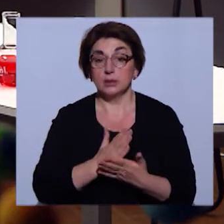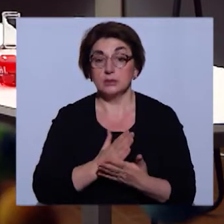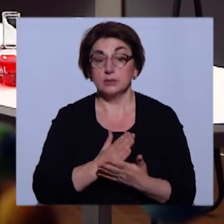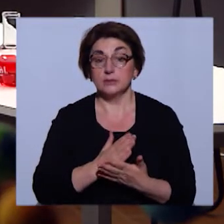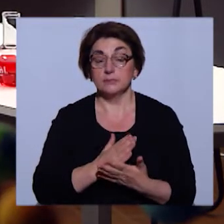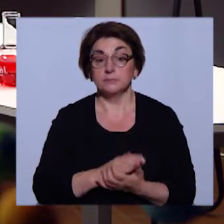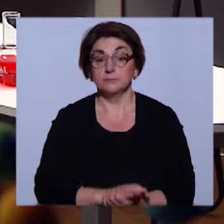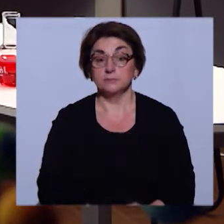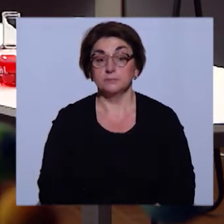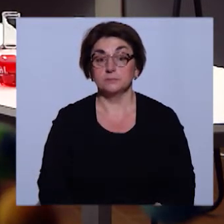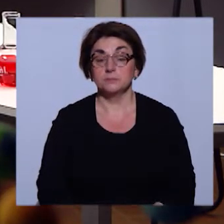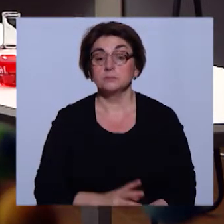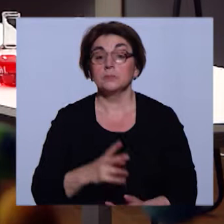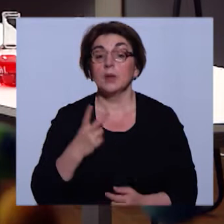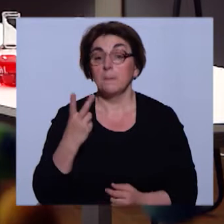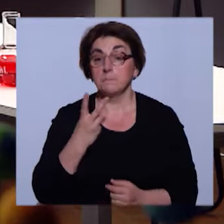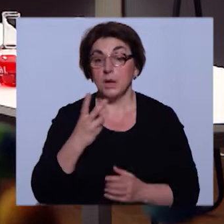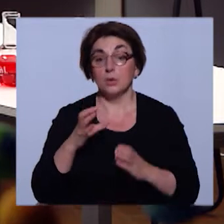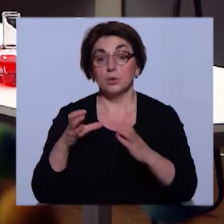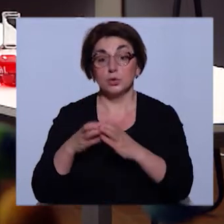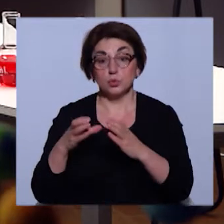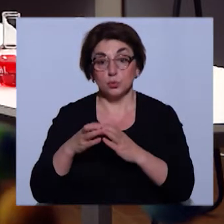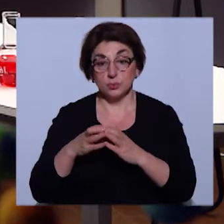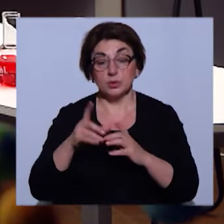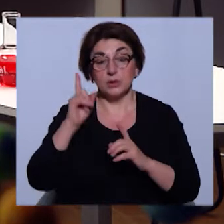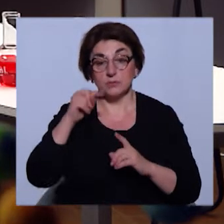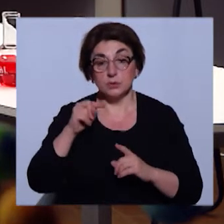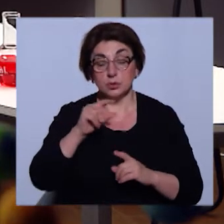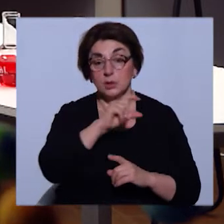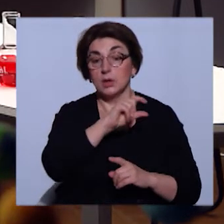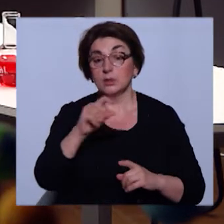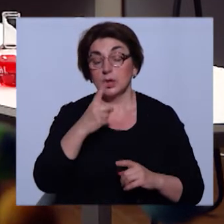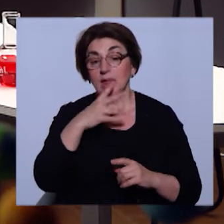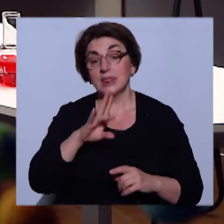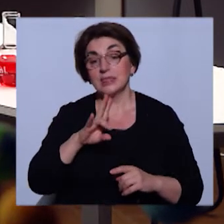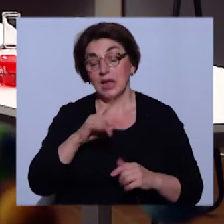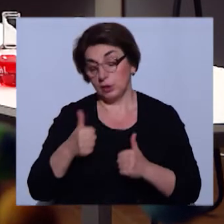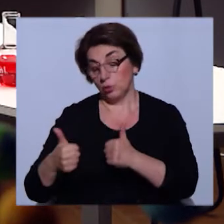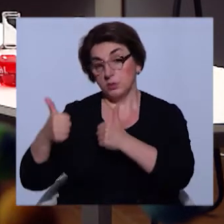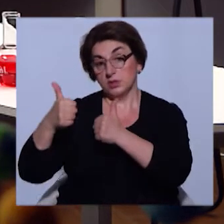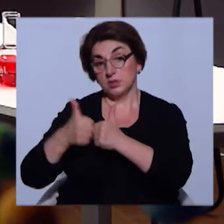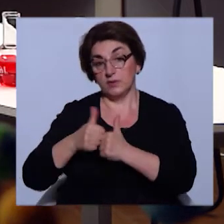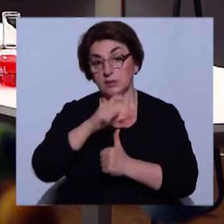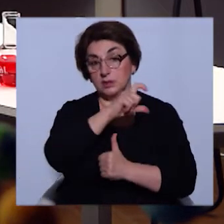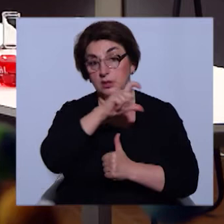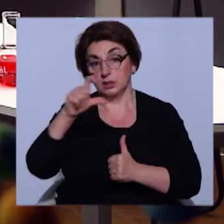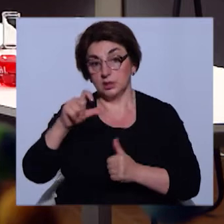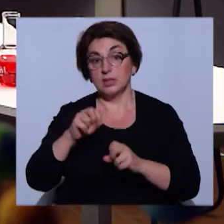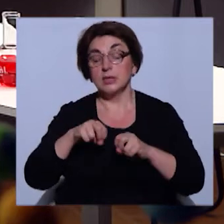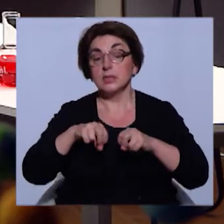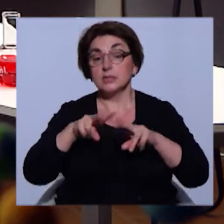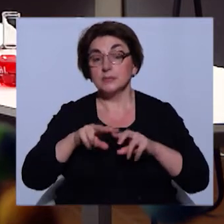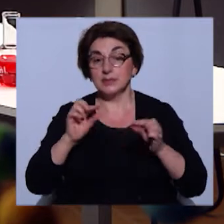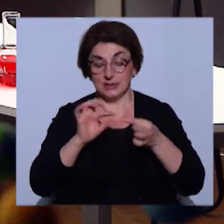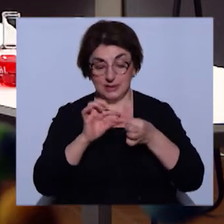არის მეორე ჯგუფში და პერიოდში დგას ნატრიუმის გვერდით. აი ასეთი მაგნიუმის ლენს